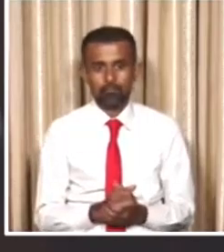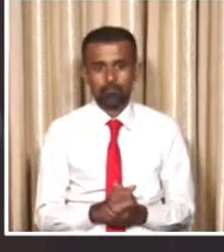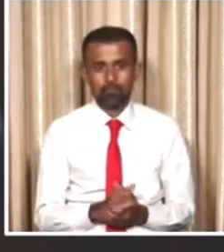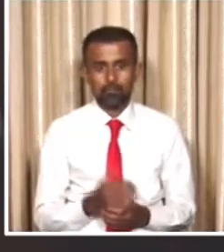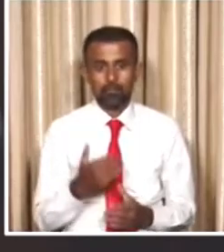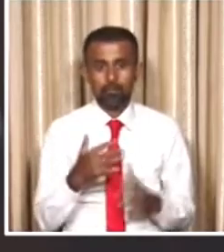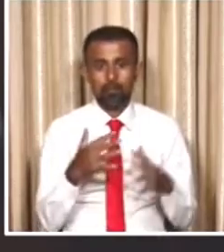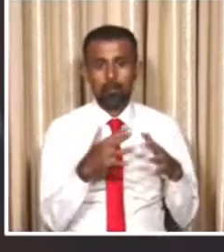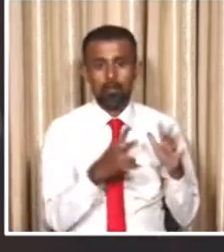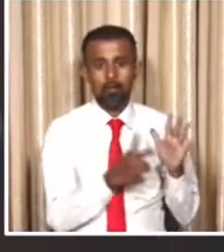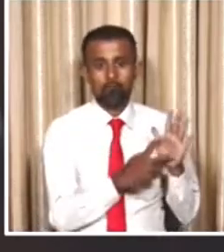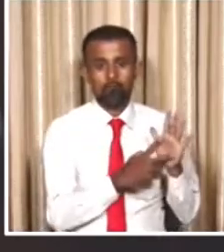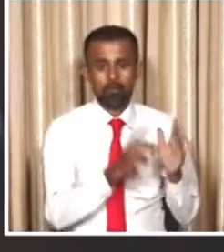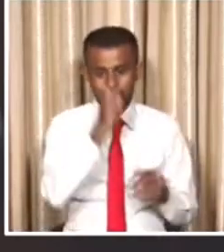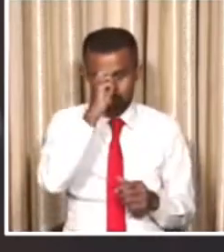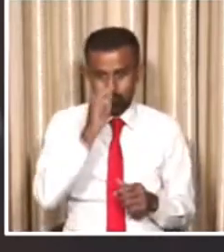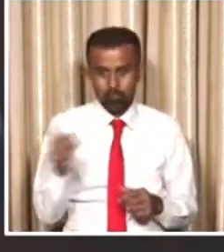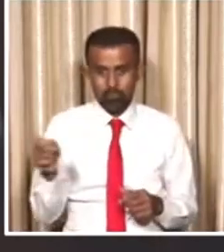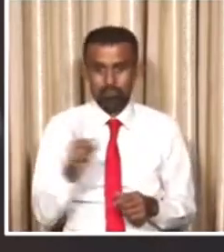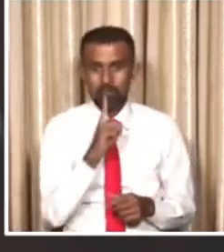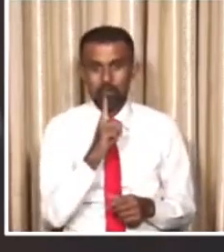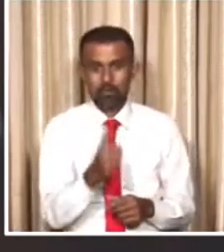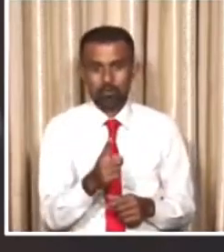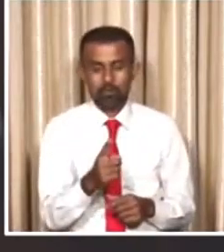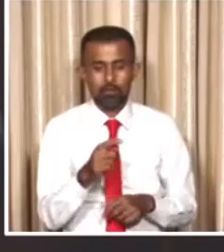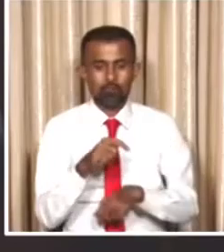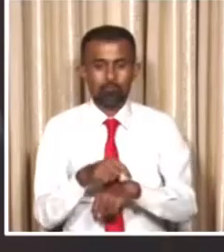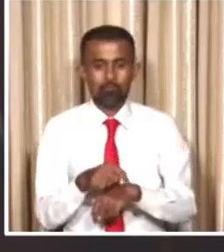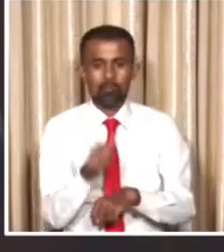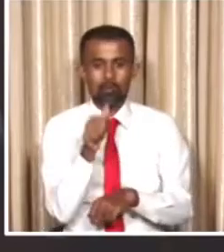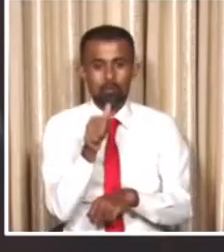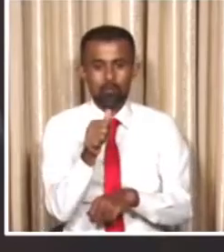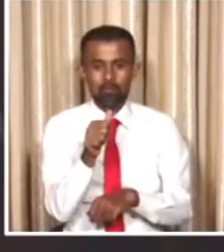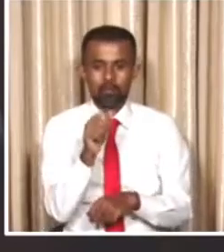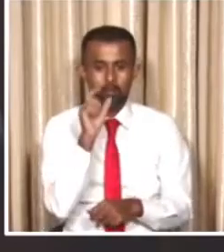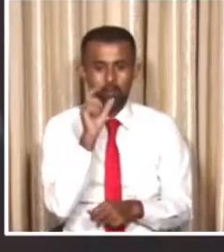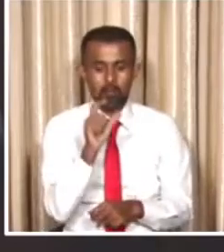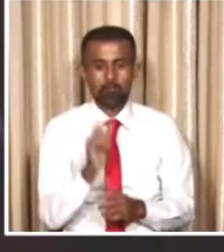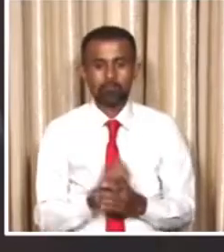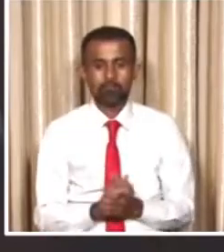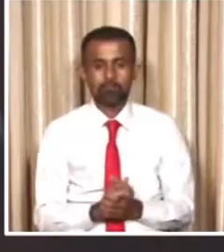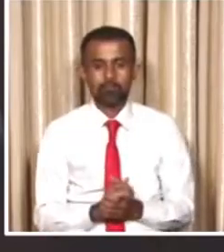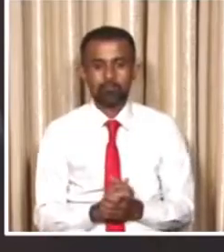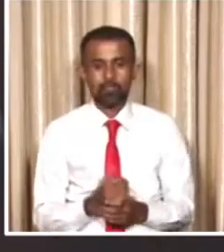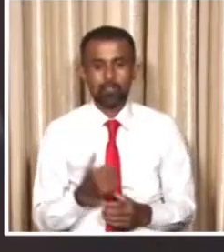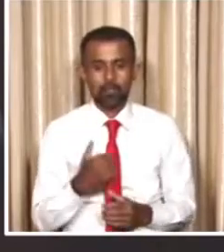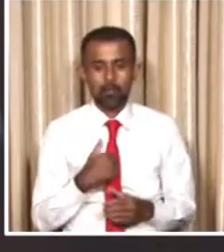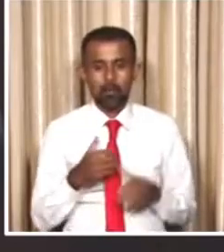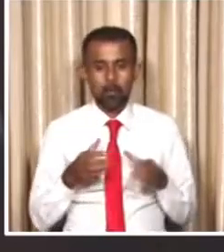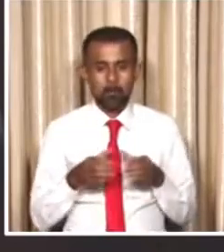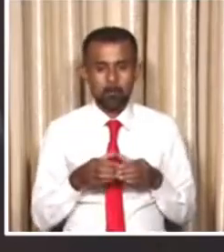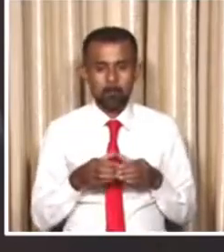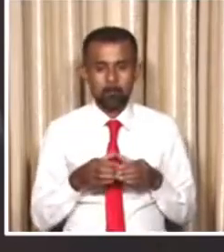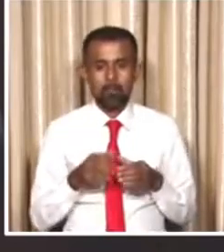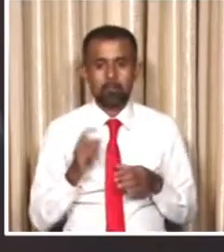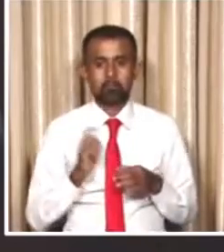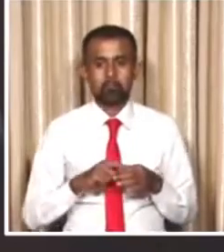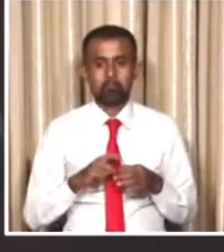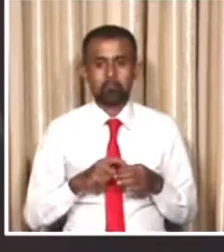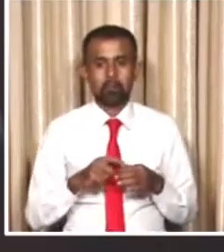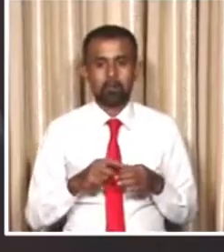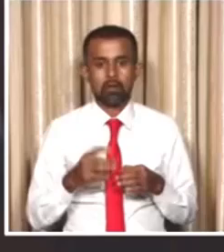අපේ වඩුවේ සුරේෂ් මහත්මයාට මම කියන්නේ දැන් කාලය හොඳ වෙනකොට දැන් බලන්න දැන් අපේ ප්‍රපක්ෂණ ලොකු ප්‍රශ්නයක් කළා